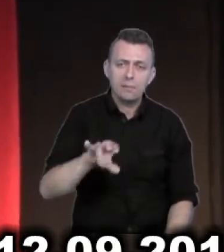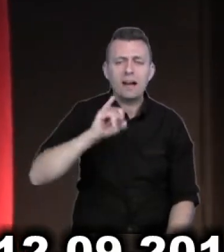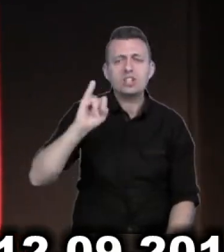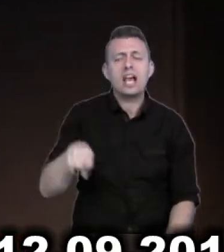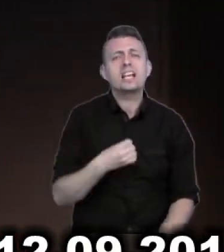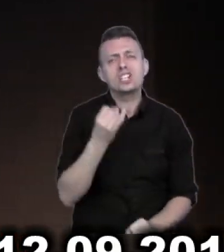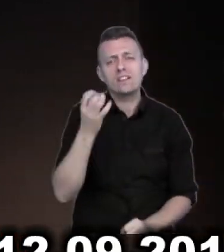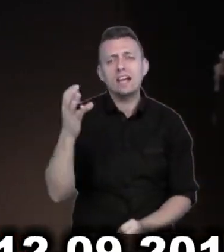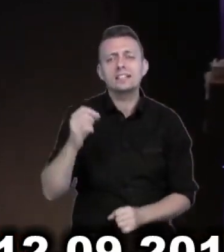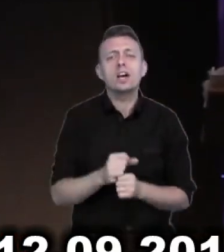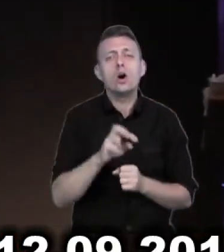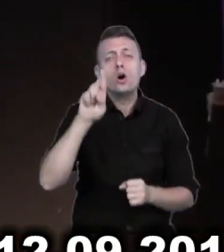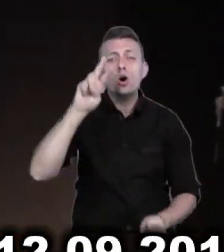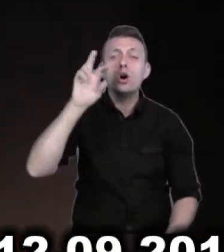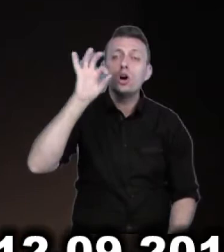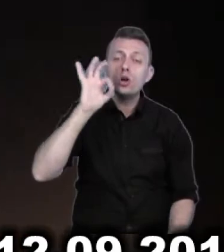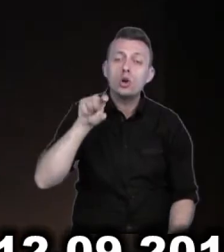proszę.